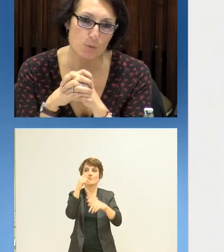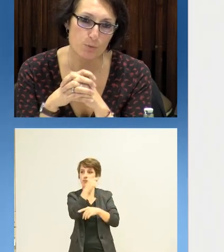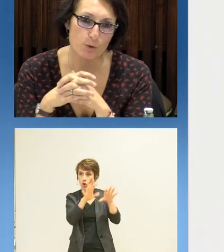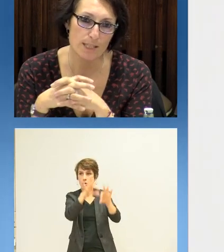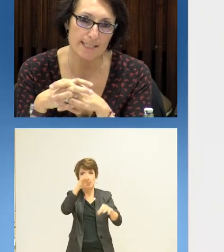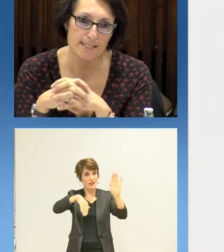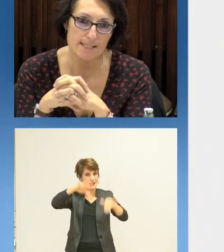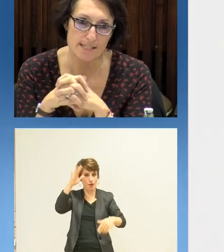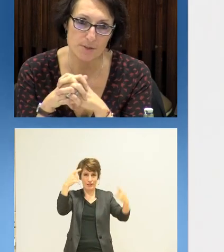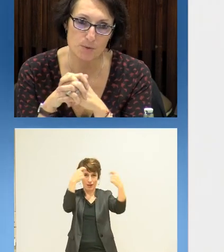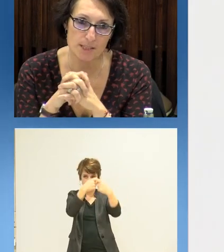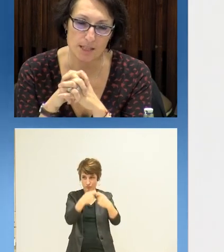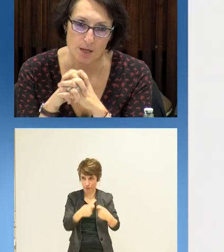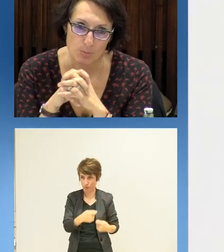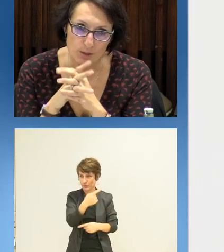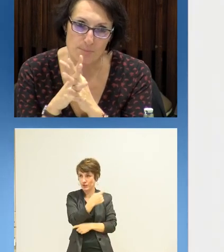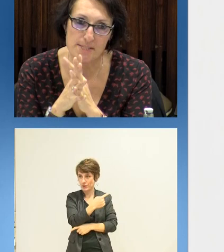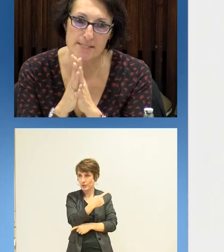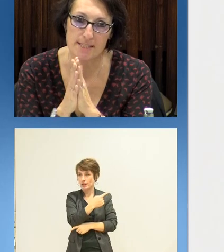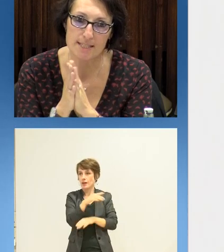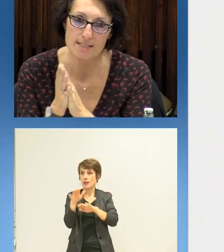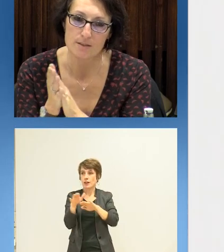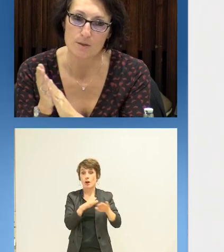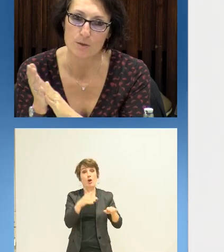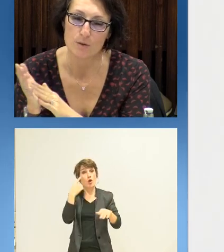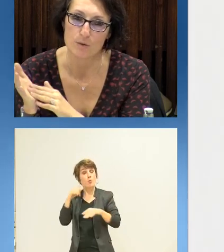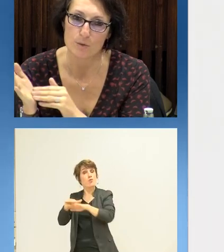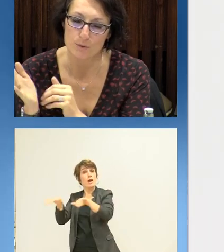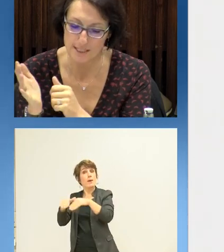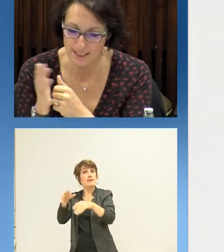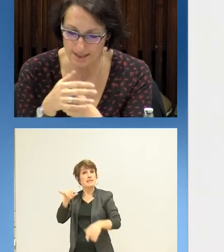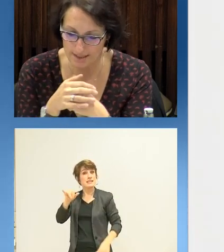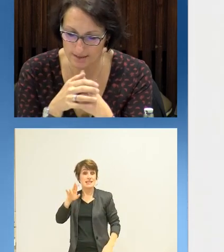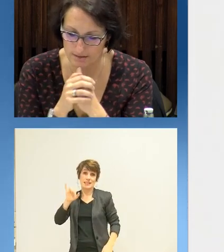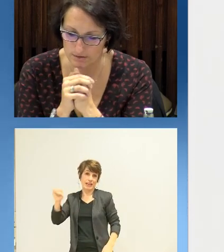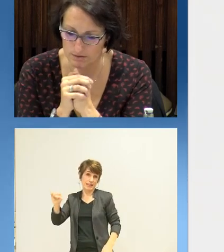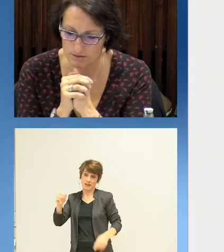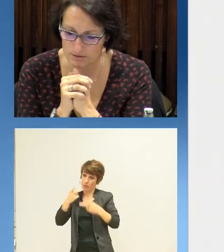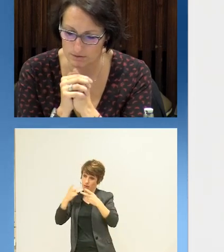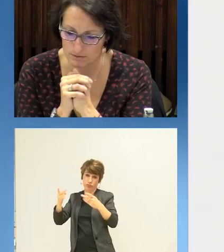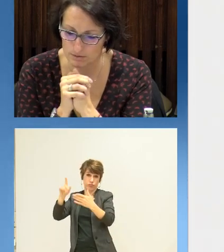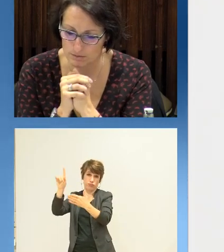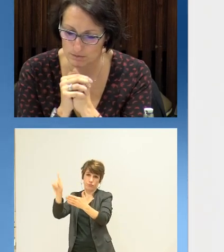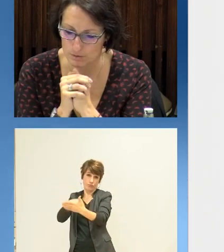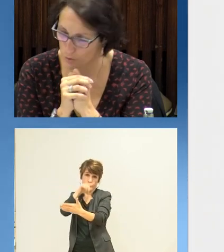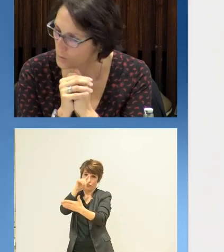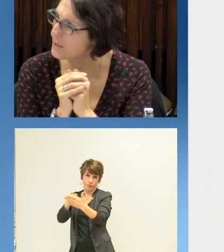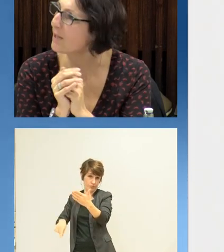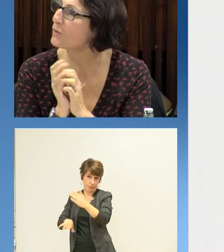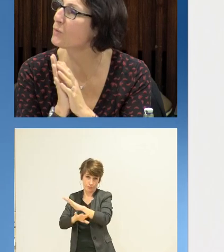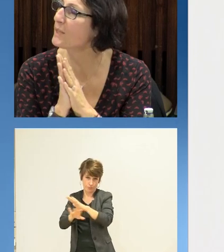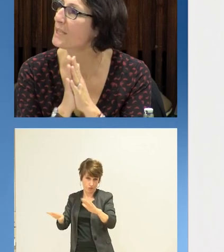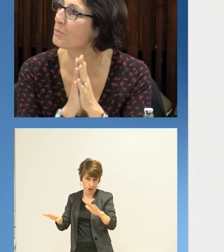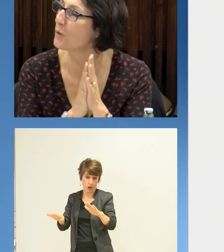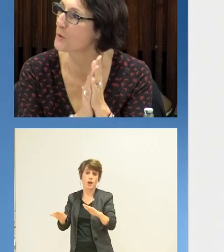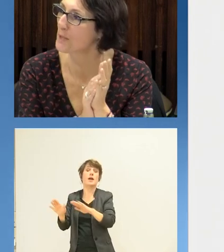de sélection pour les quatre sites sélectionnés pour la piscine iris de le déclarer sans suite